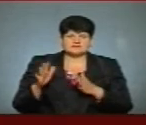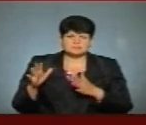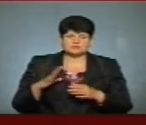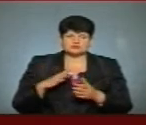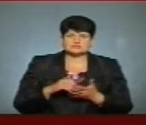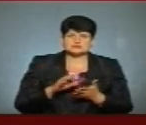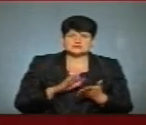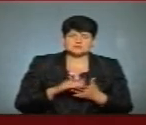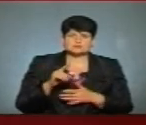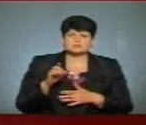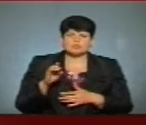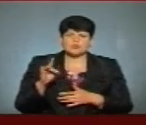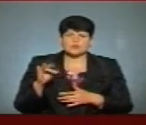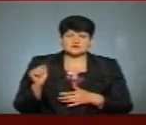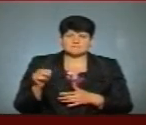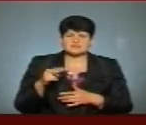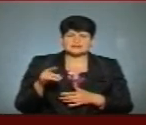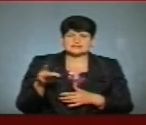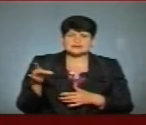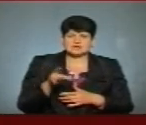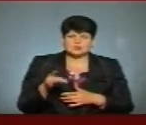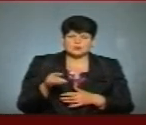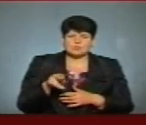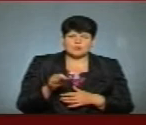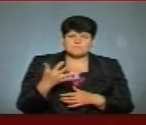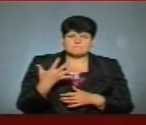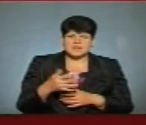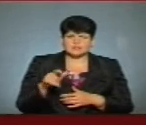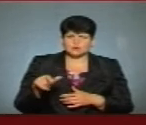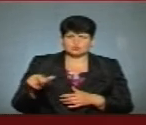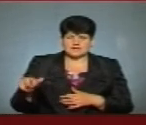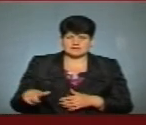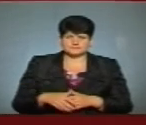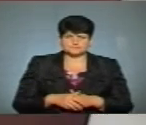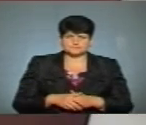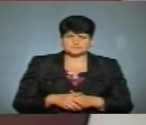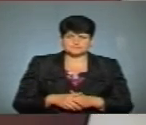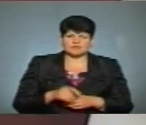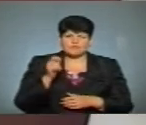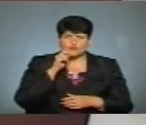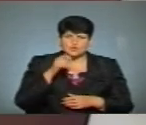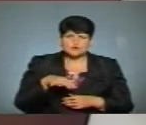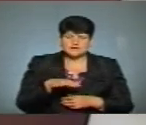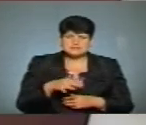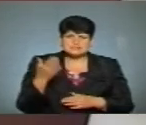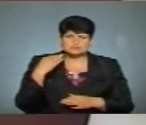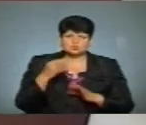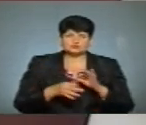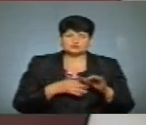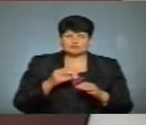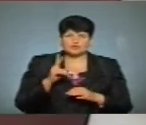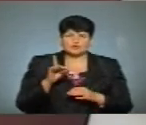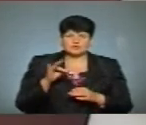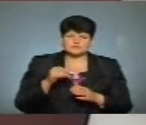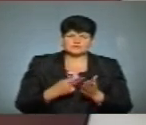було зареєстровано в Зборівському та Підгаєцькому районах – по 5 людей, каже Володимир Паничев. В Україні за минулу добу коронавірус